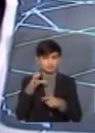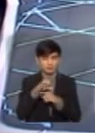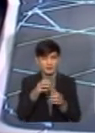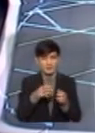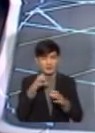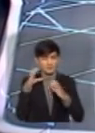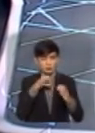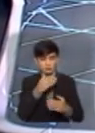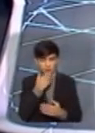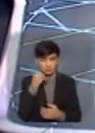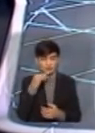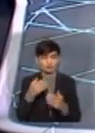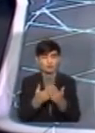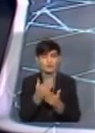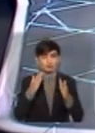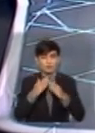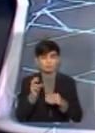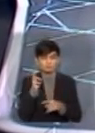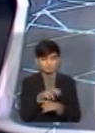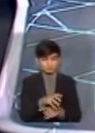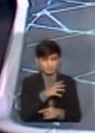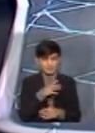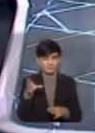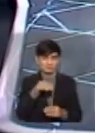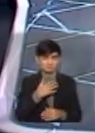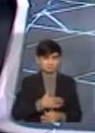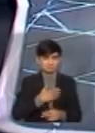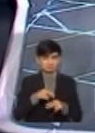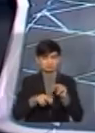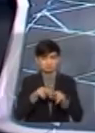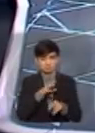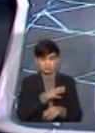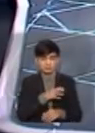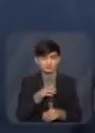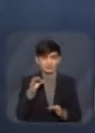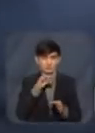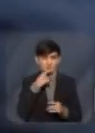ал жаңа үйге көшіп барғандар баспаналарының сапасыз салынғанын айтады.